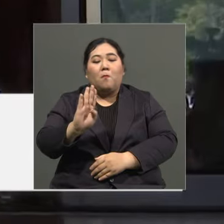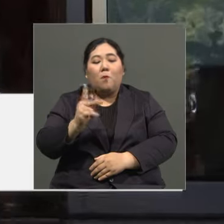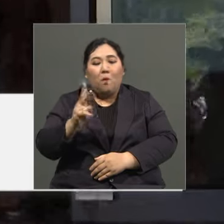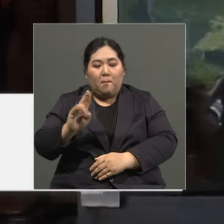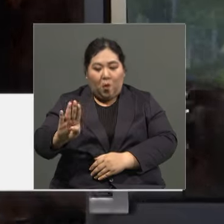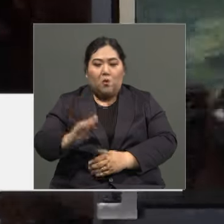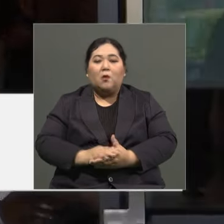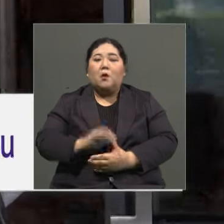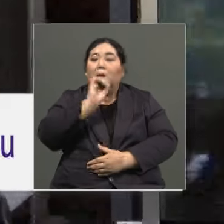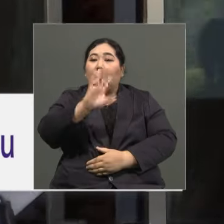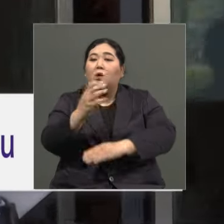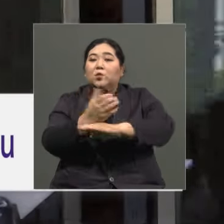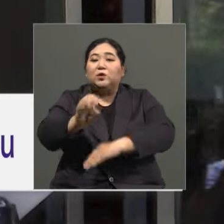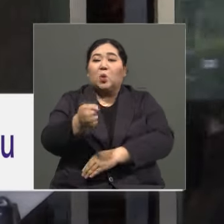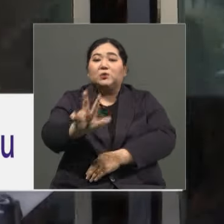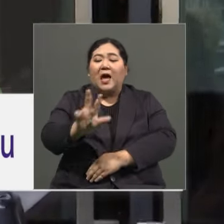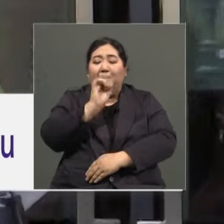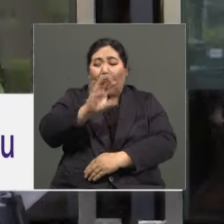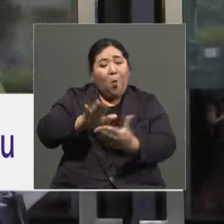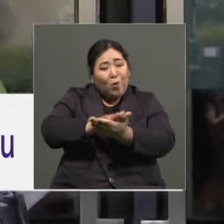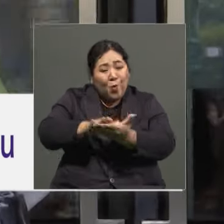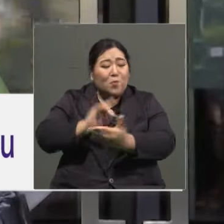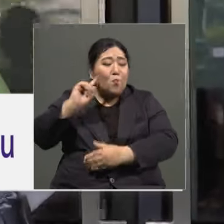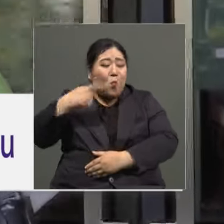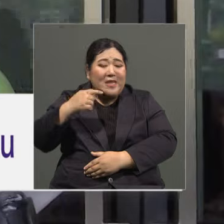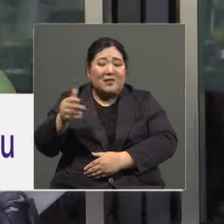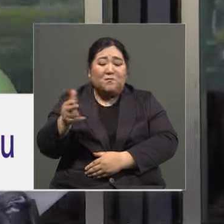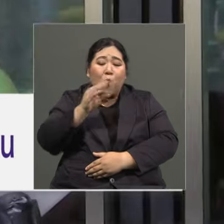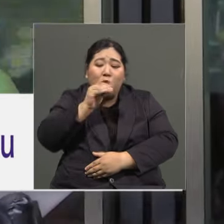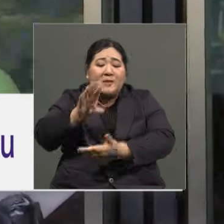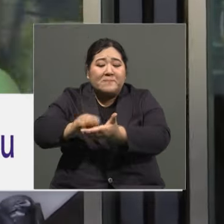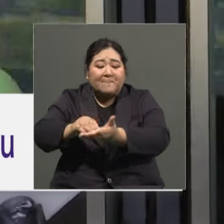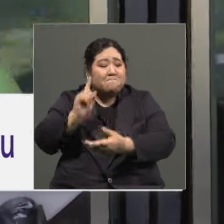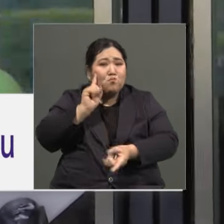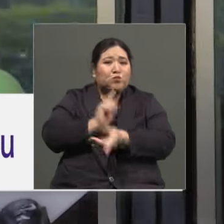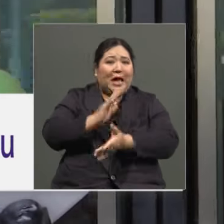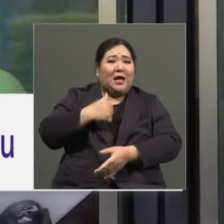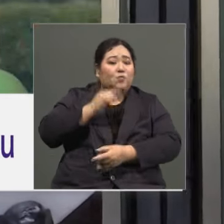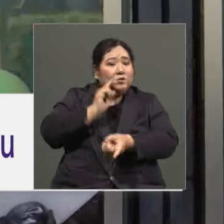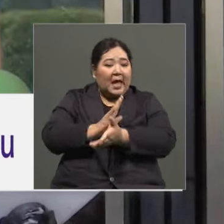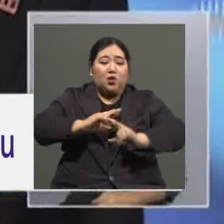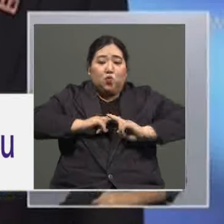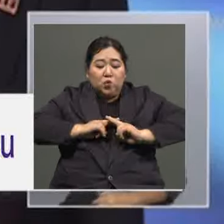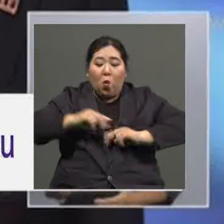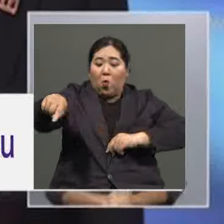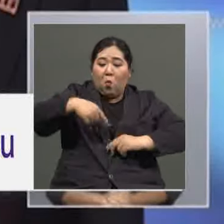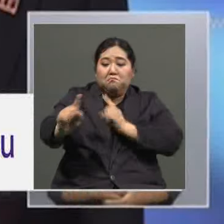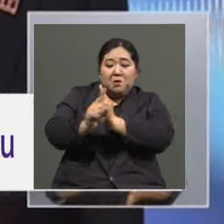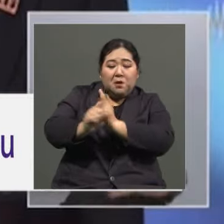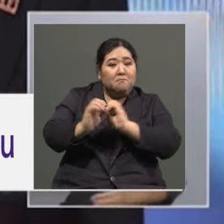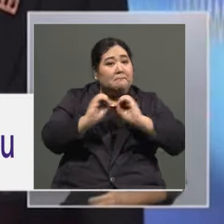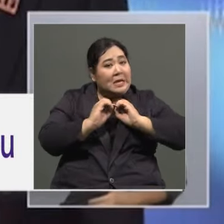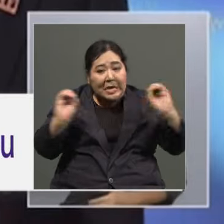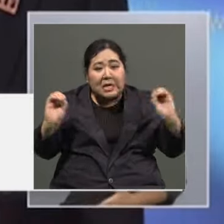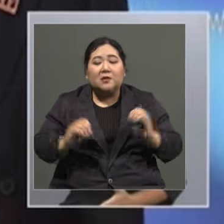ทางช่อง 3บอกว่าไม่เคยรู้จักกับผู้หญิงในคลิปไม่รู้จักเป็นการส่วนตัวไม่เคยคุยไม่เคยใช้งานดังนั้น